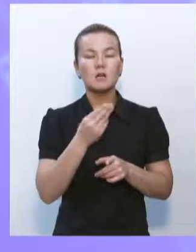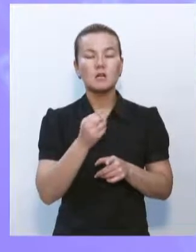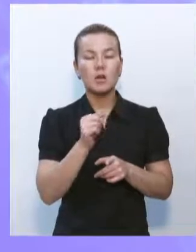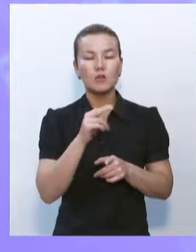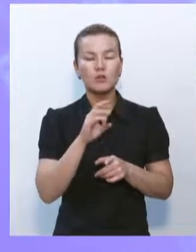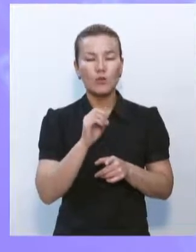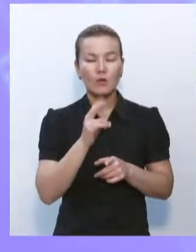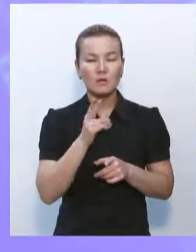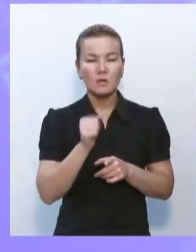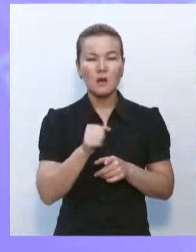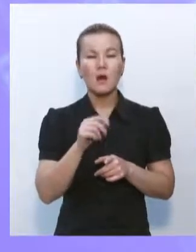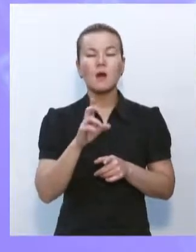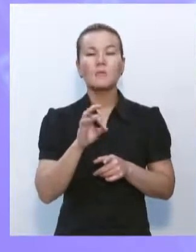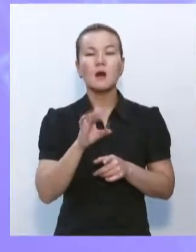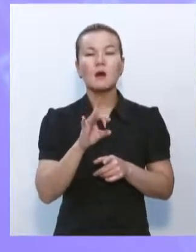борода.